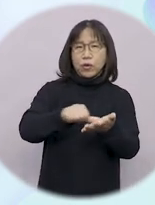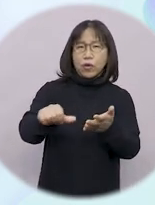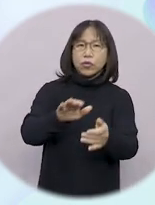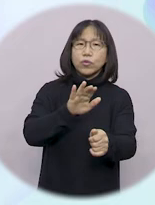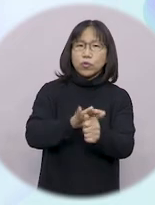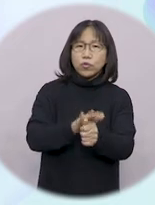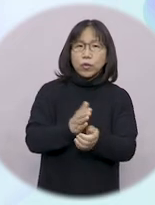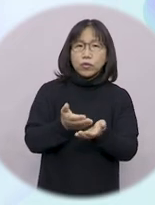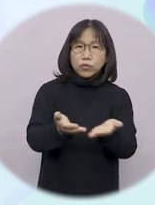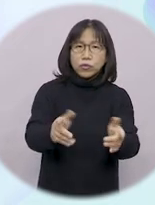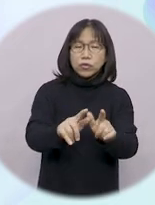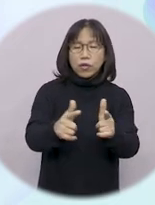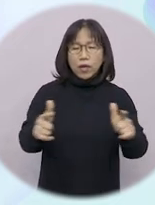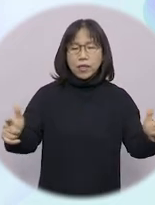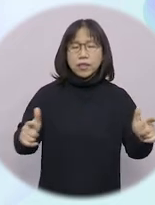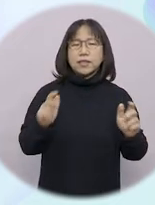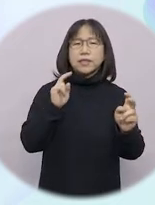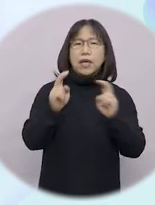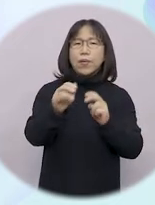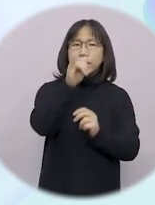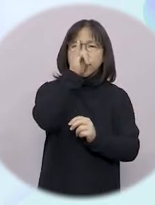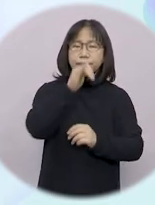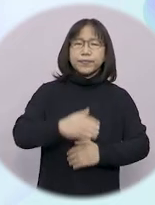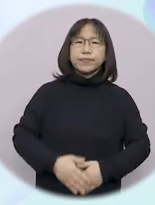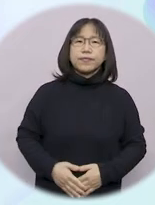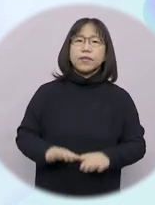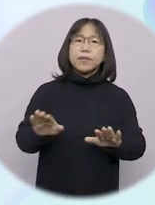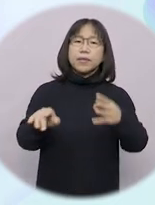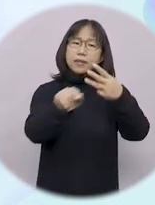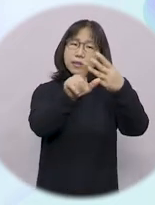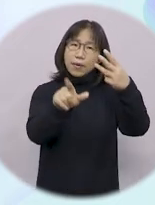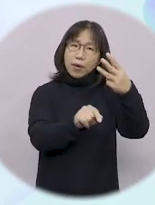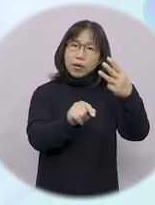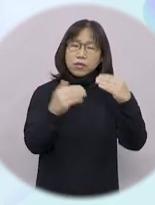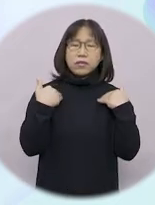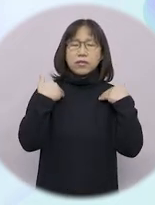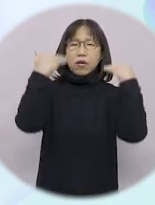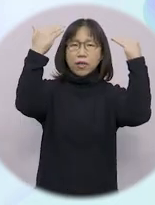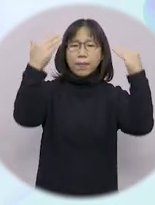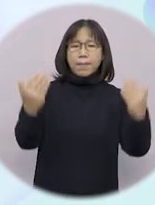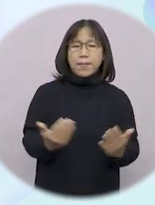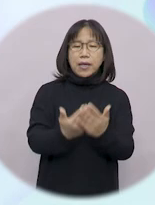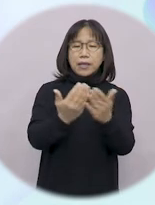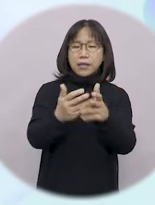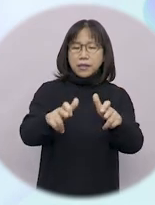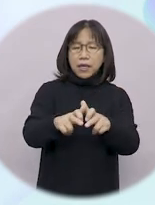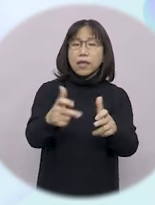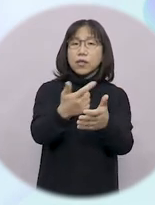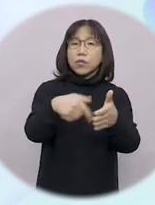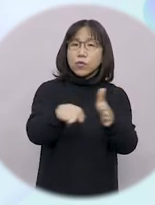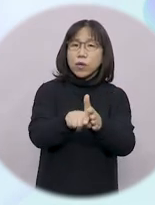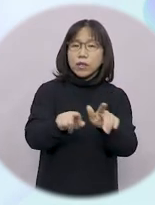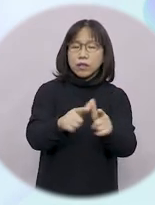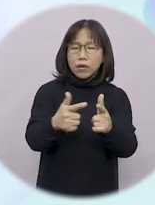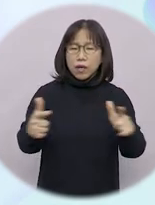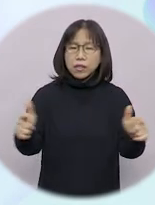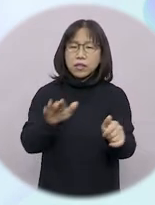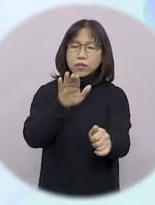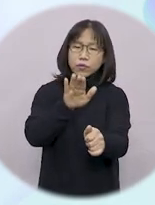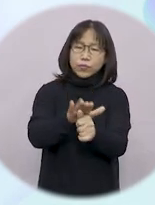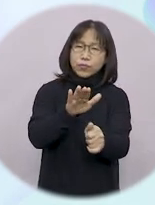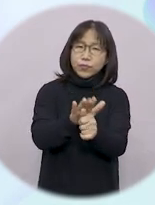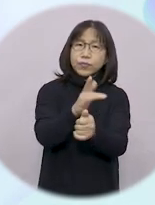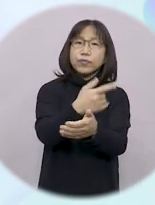장애인들을 위한 다양한 사업들을 펼쳐 왔는데요 올 3월 성인 발달장애인 에 사회 적응과 자립을